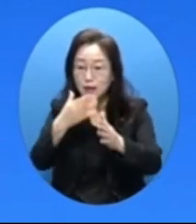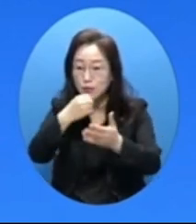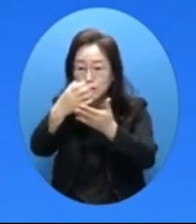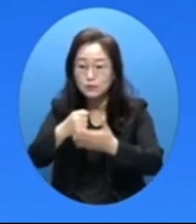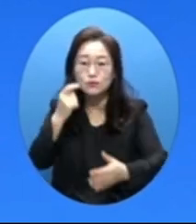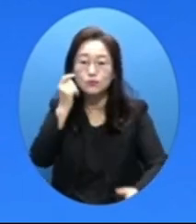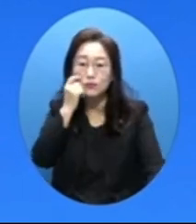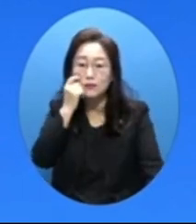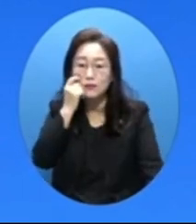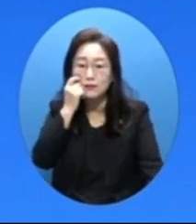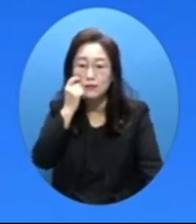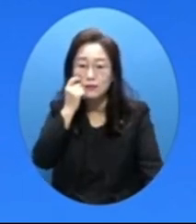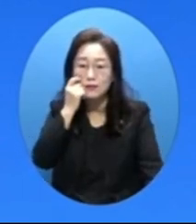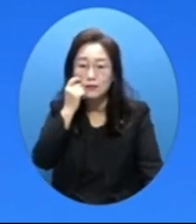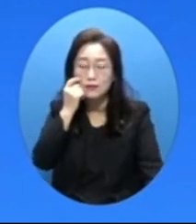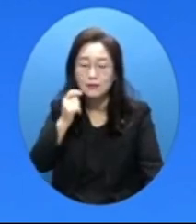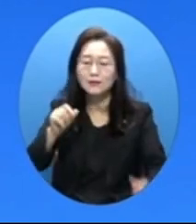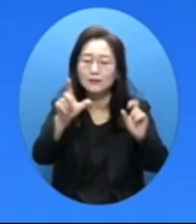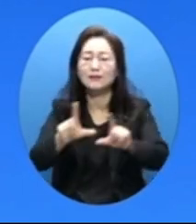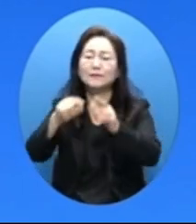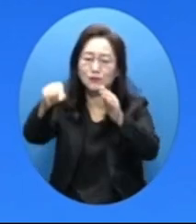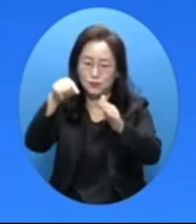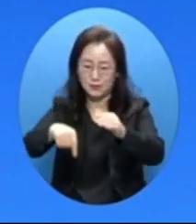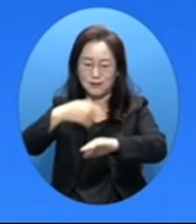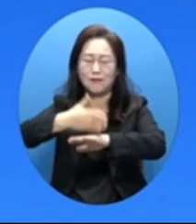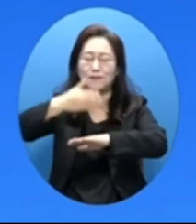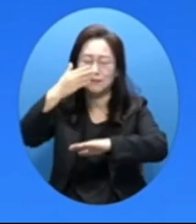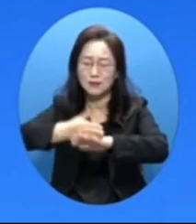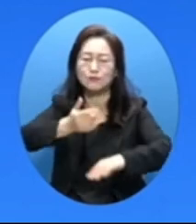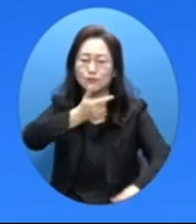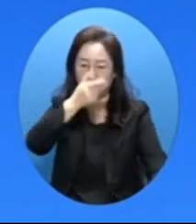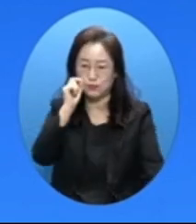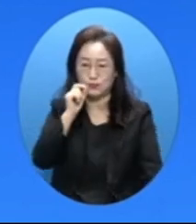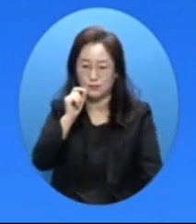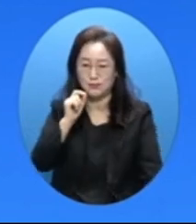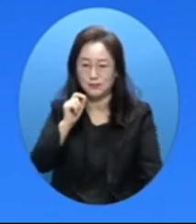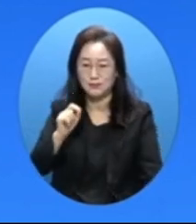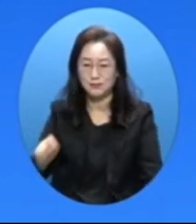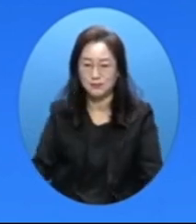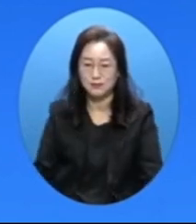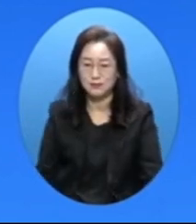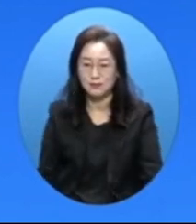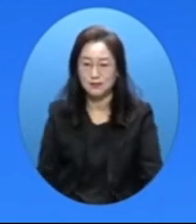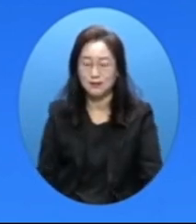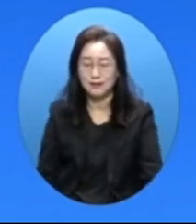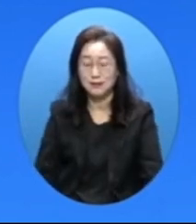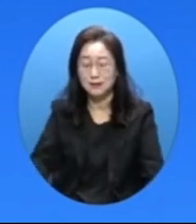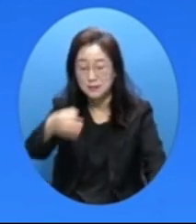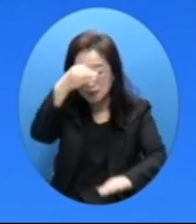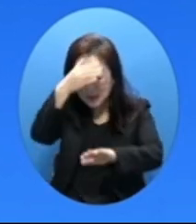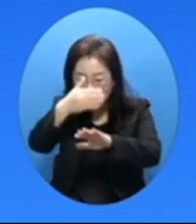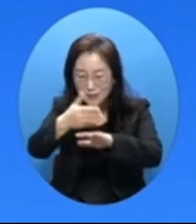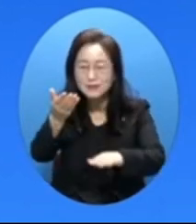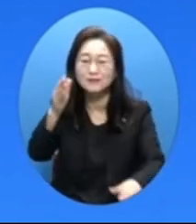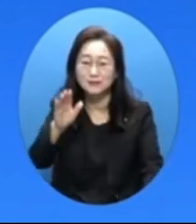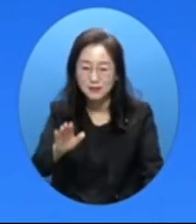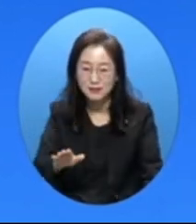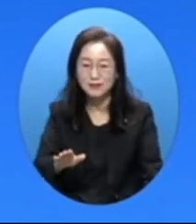못하느냐 우리 삶에 감사가 부족하기 때문에 그렇습니다 대단히 죄송하게도